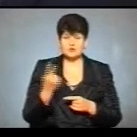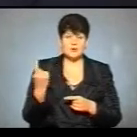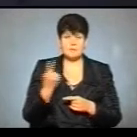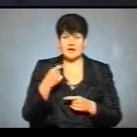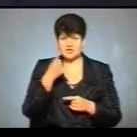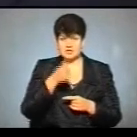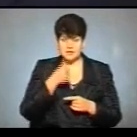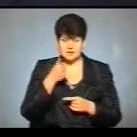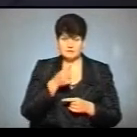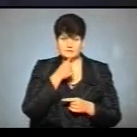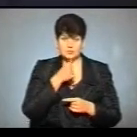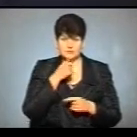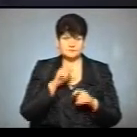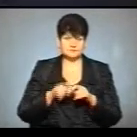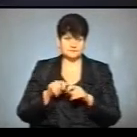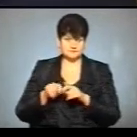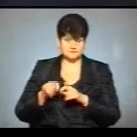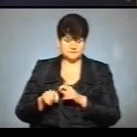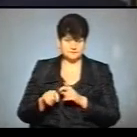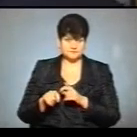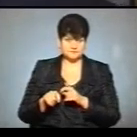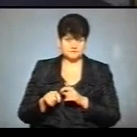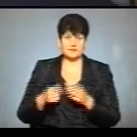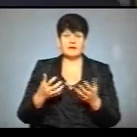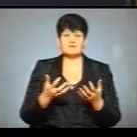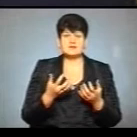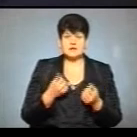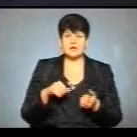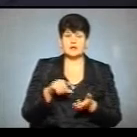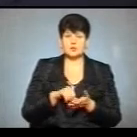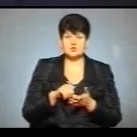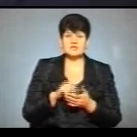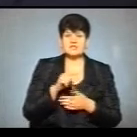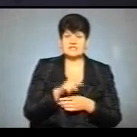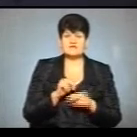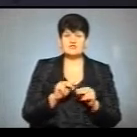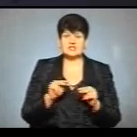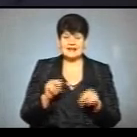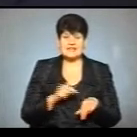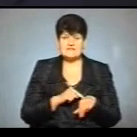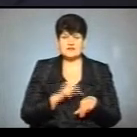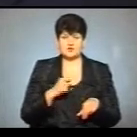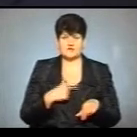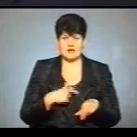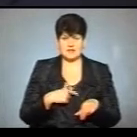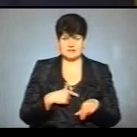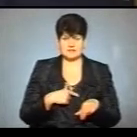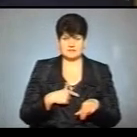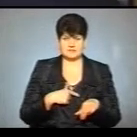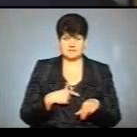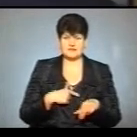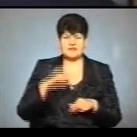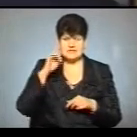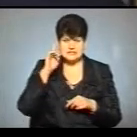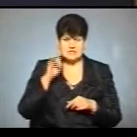рік пілотної сертифікації взяли участь ті вчителі, які відчували себе впевнено, які